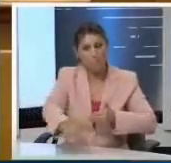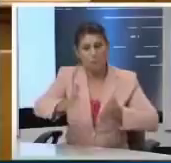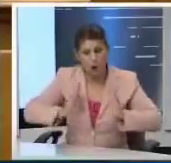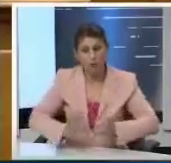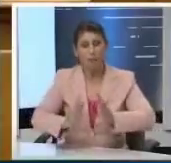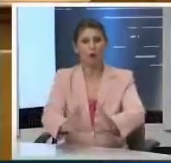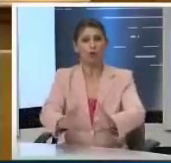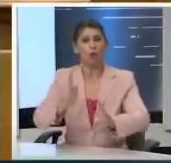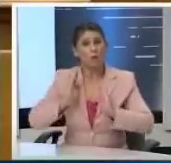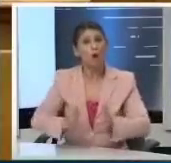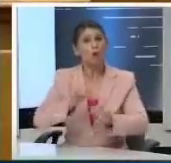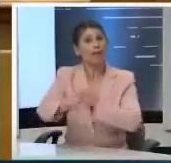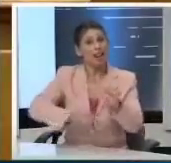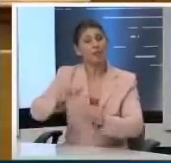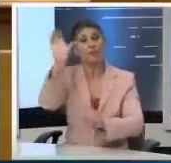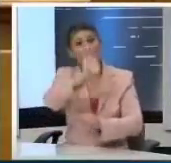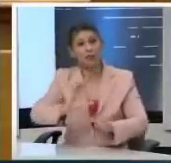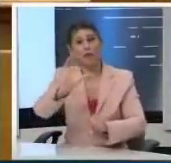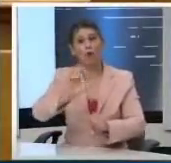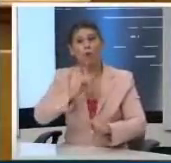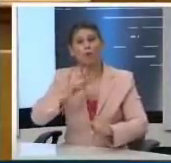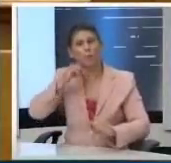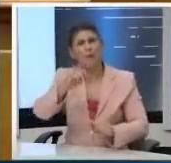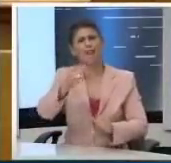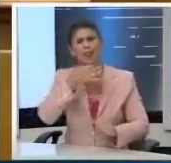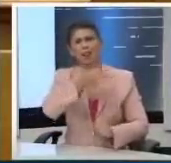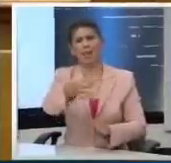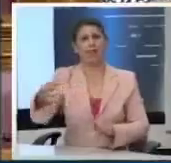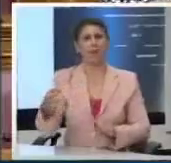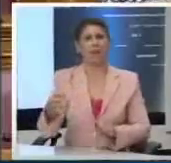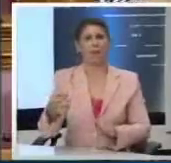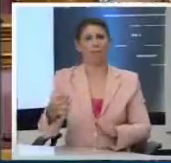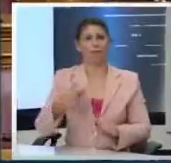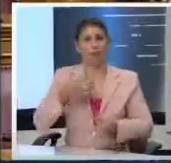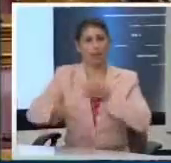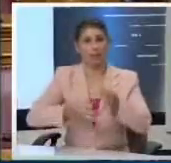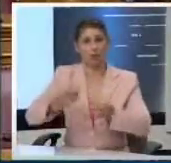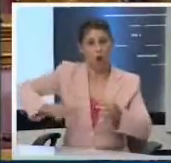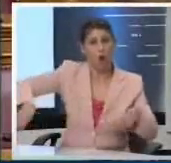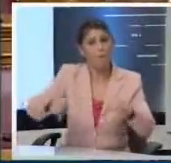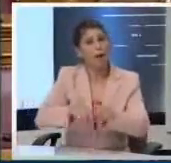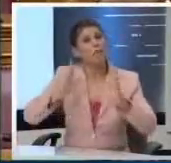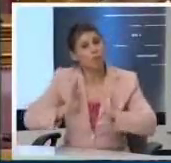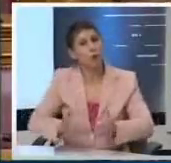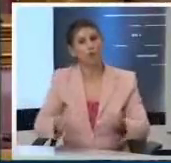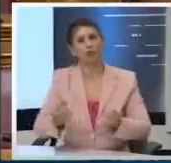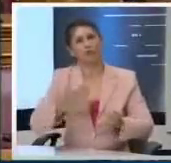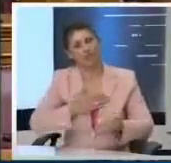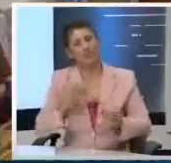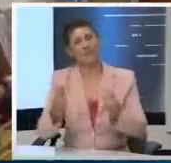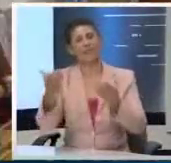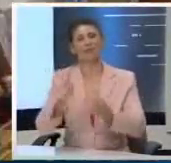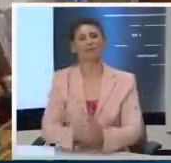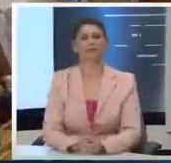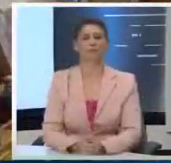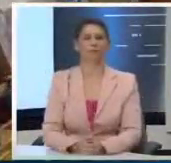Εξηγήστε ότι μπορούμε να αλλάξουμε και την Ευρώπη όπως πάντα λέγαμε. Και εξηγήστε ότι όλοι μαζί μπορούμε να το κάνουμε αυτό. Σας ευχαριστώ πάρα πολύ.